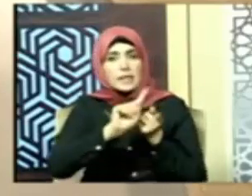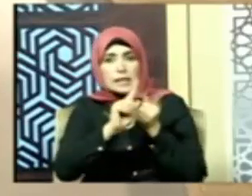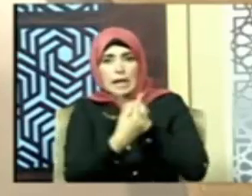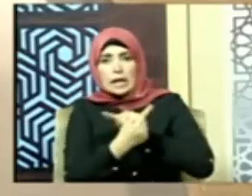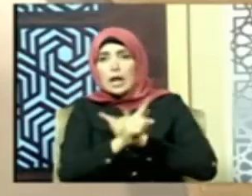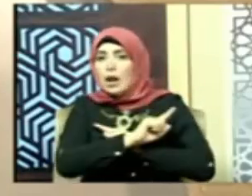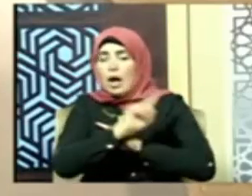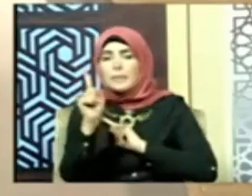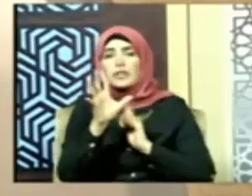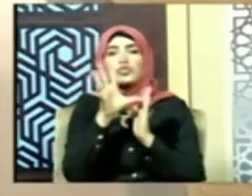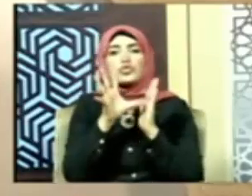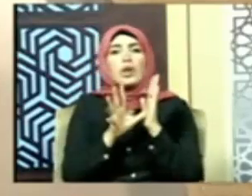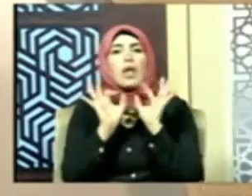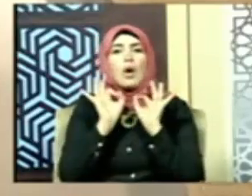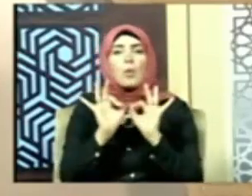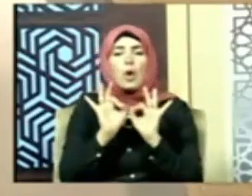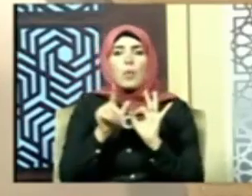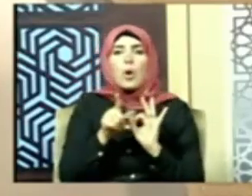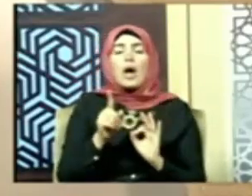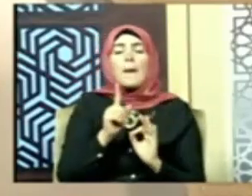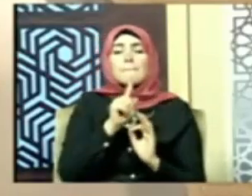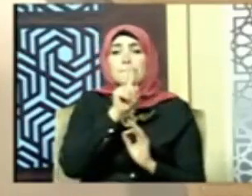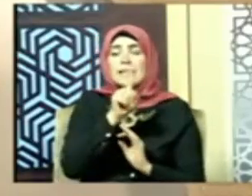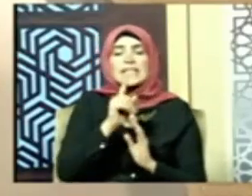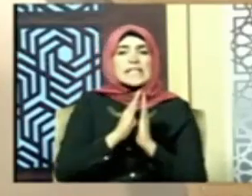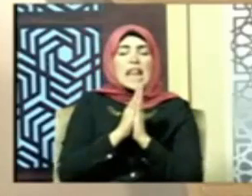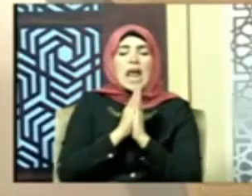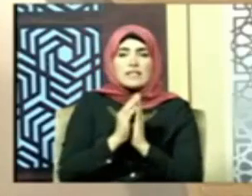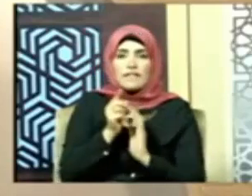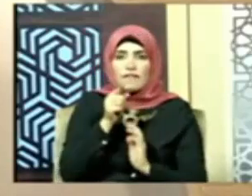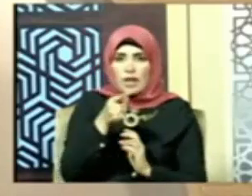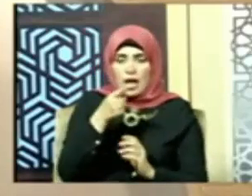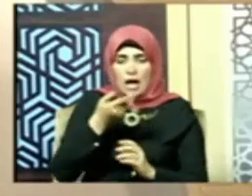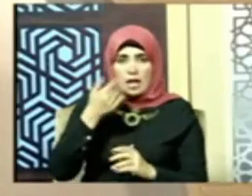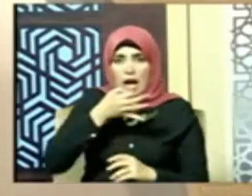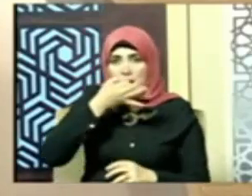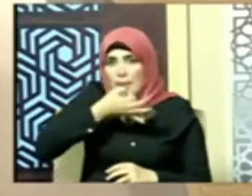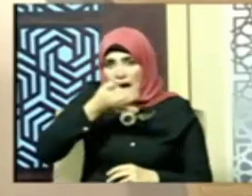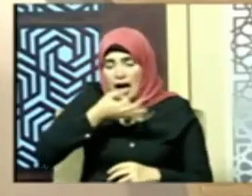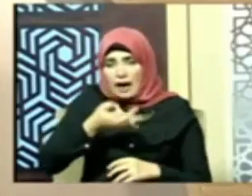حكى القرآن الكريم يبغونكم الفتنة